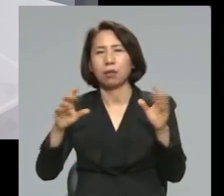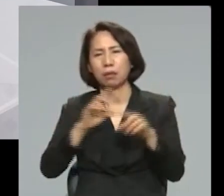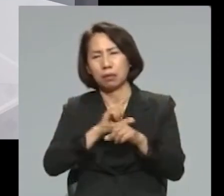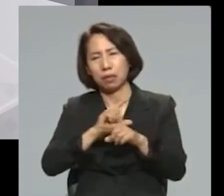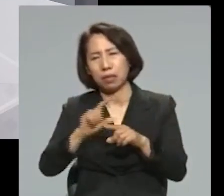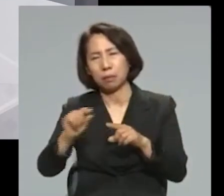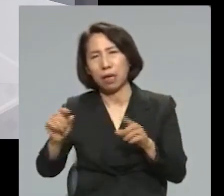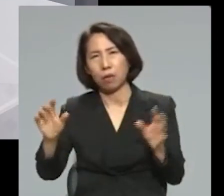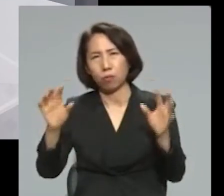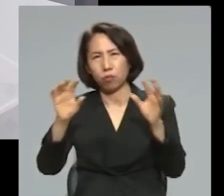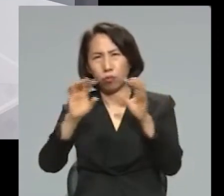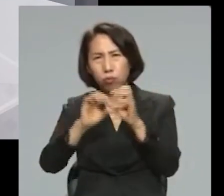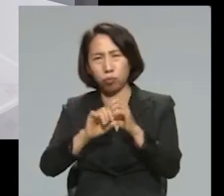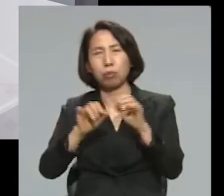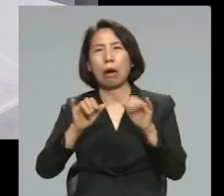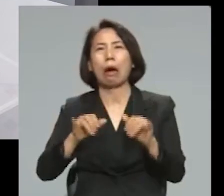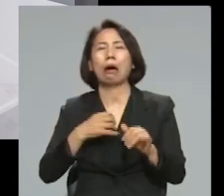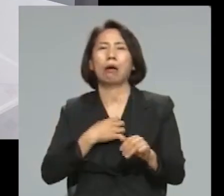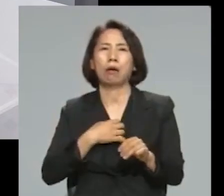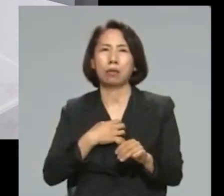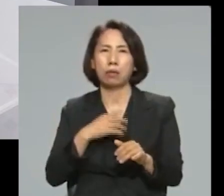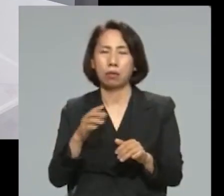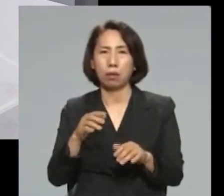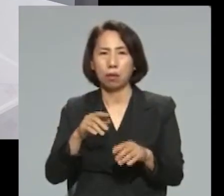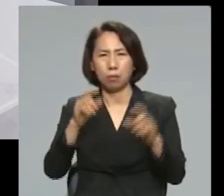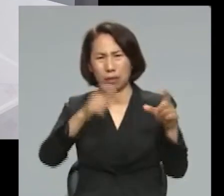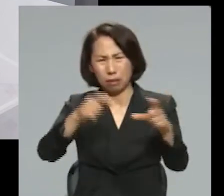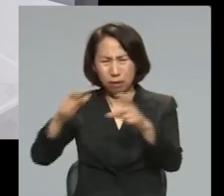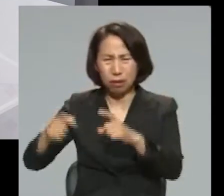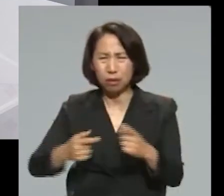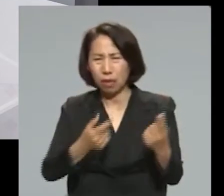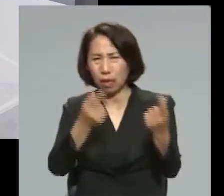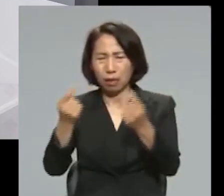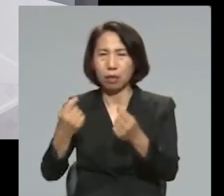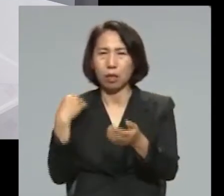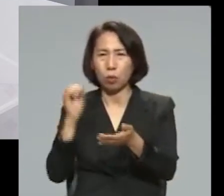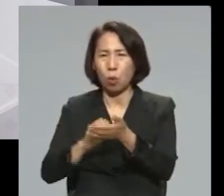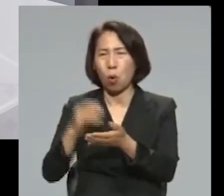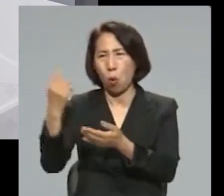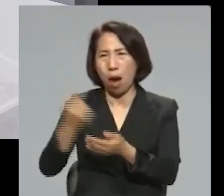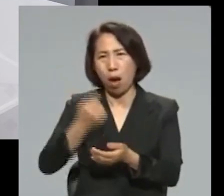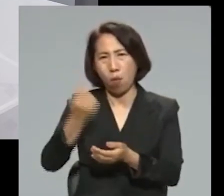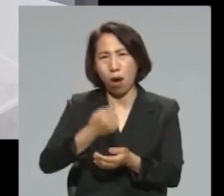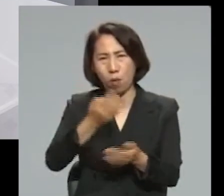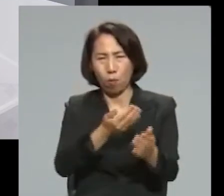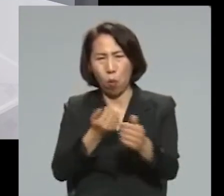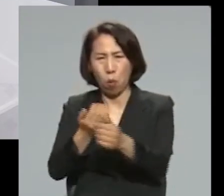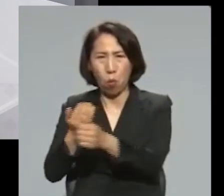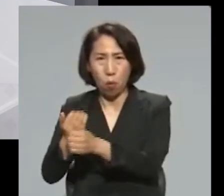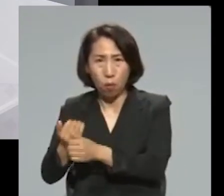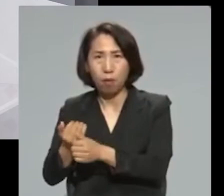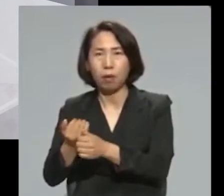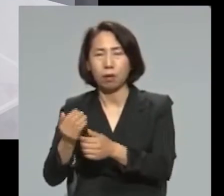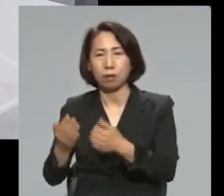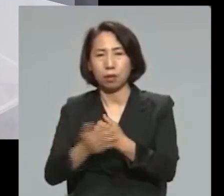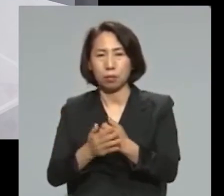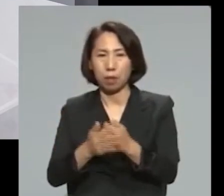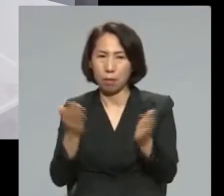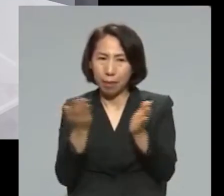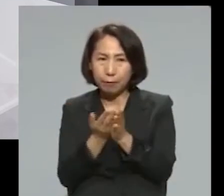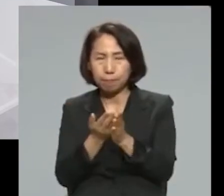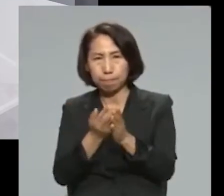모든 지자체들이 귀농 귀촌 유치를 위하여 앞다퉈 맞춤형 실속형 정책을 추진하고